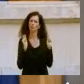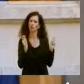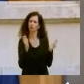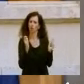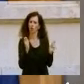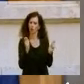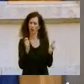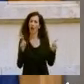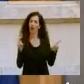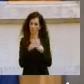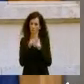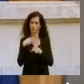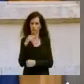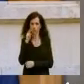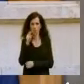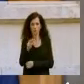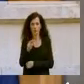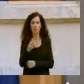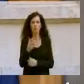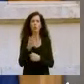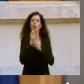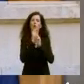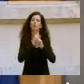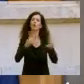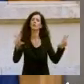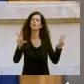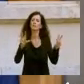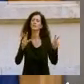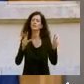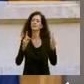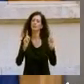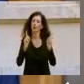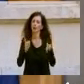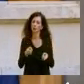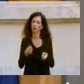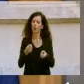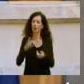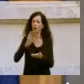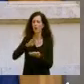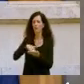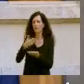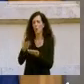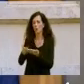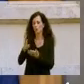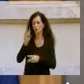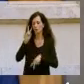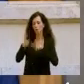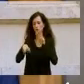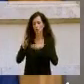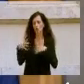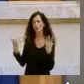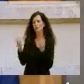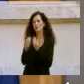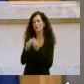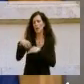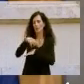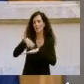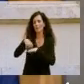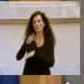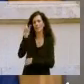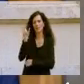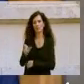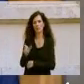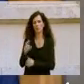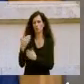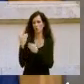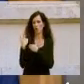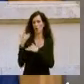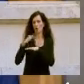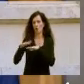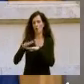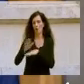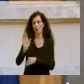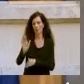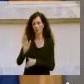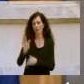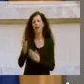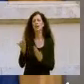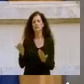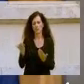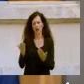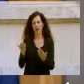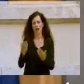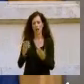che stiamo affinando le ultime valutazioni con le con i vari ministri competenti e tra breve il governo